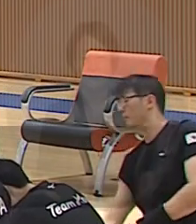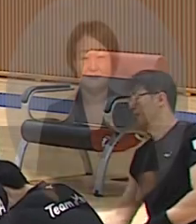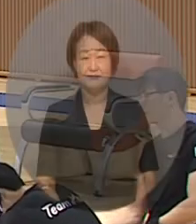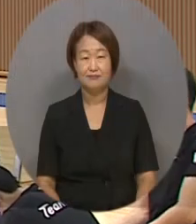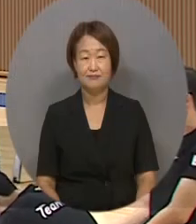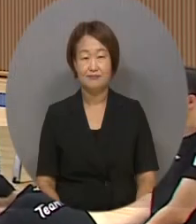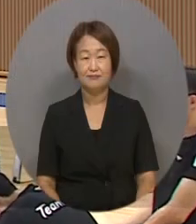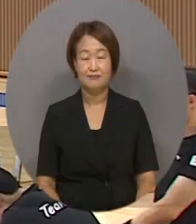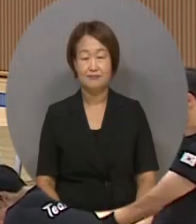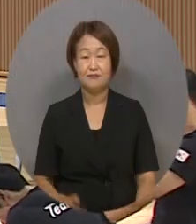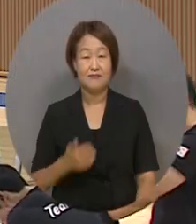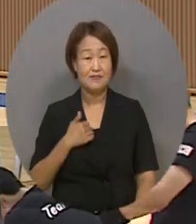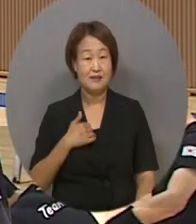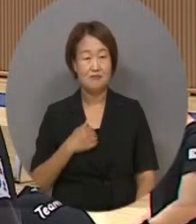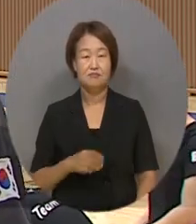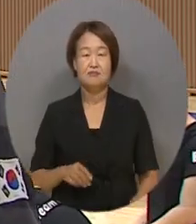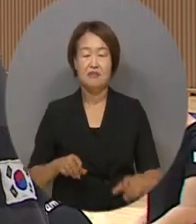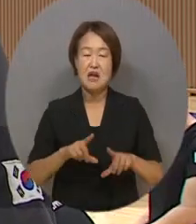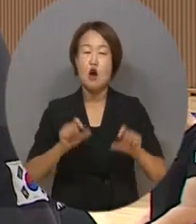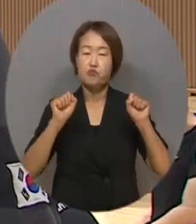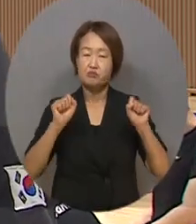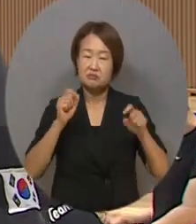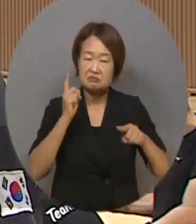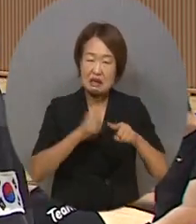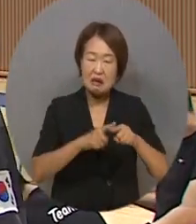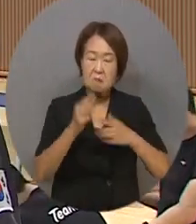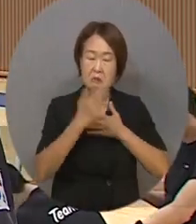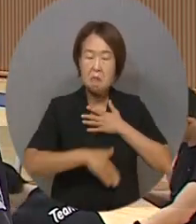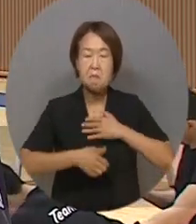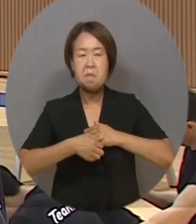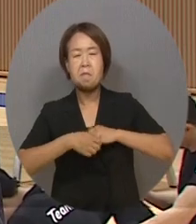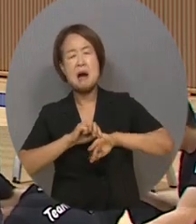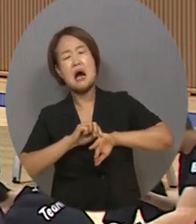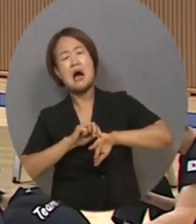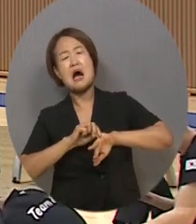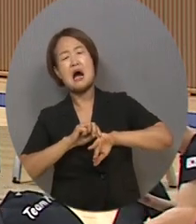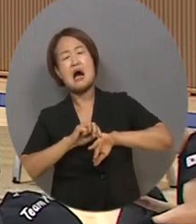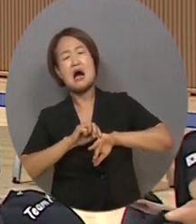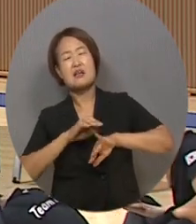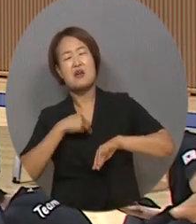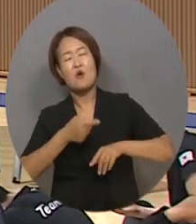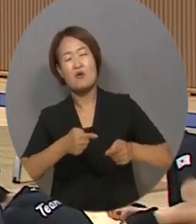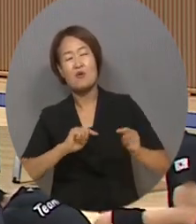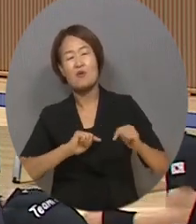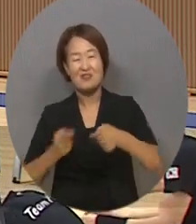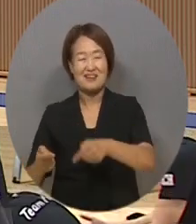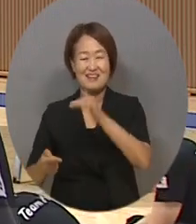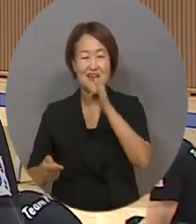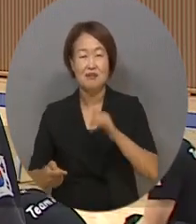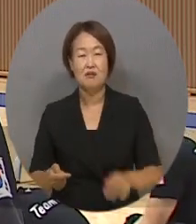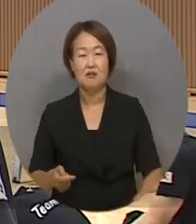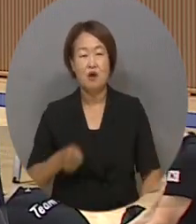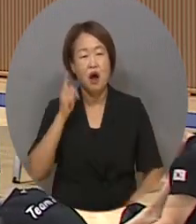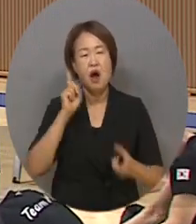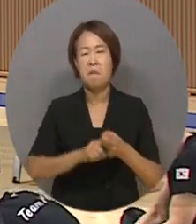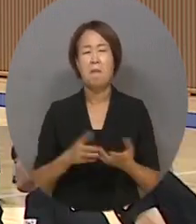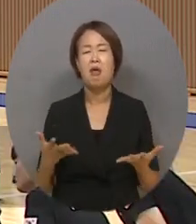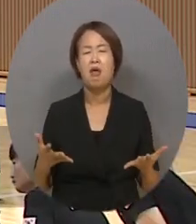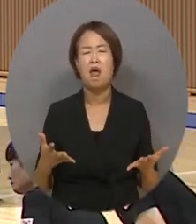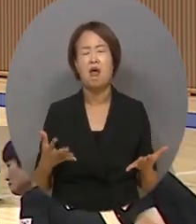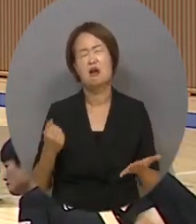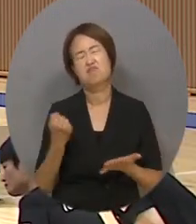저도 일반 운동을 하다가 다쳐서 장애인 운동 쪽에 들어왔지만 관심이 많이 부족한 것